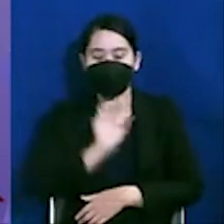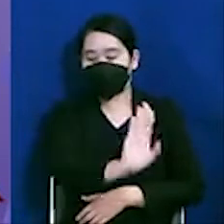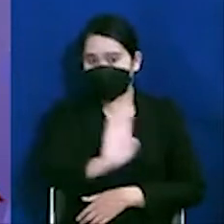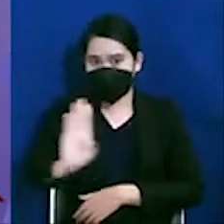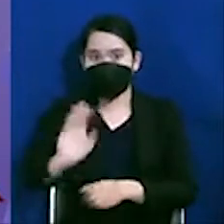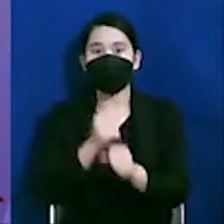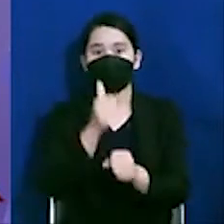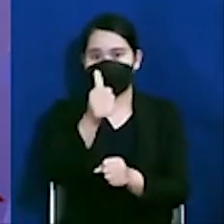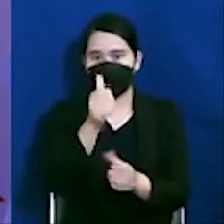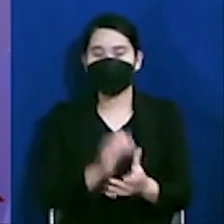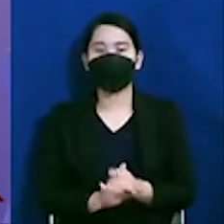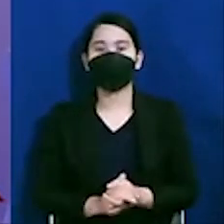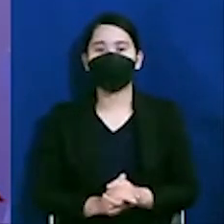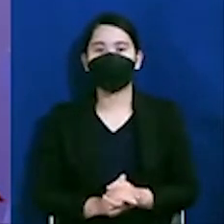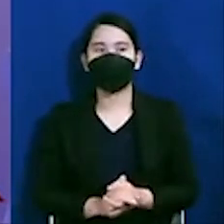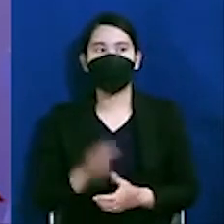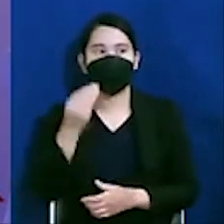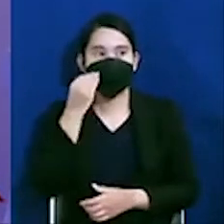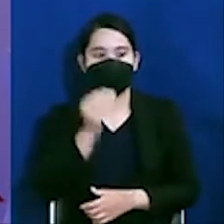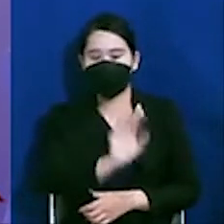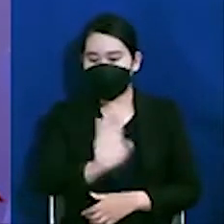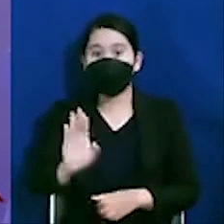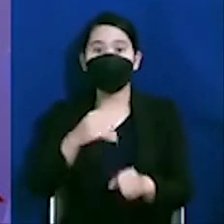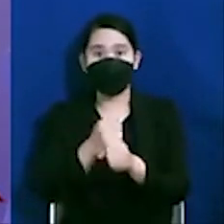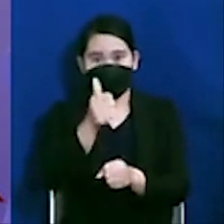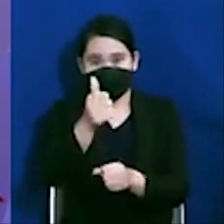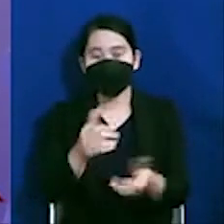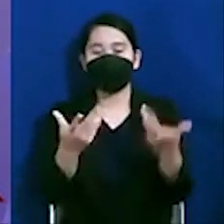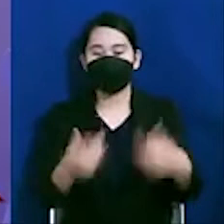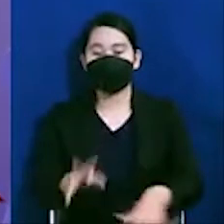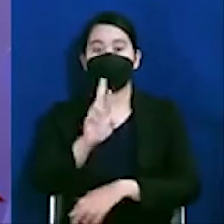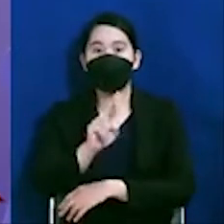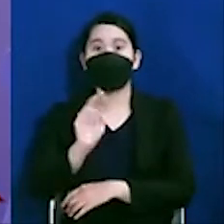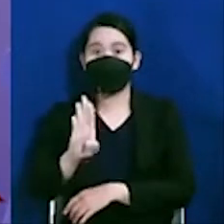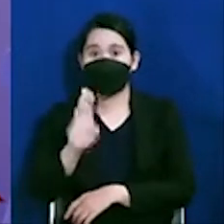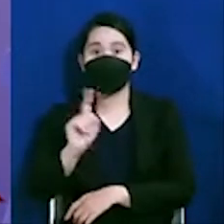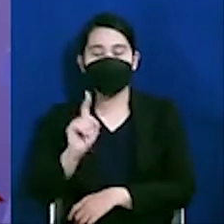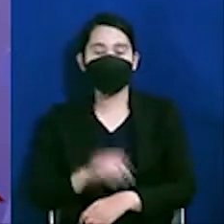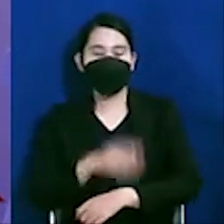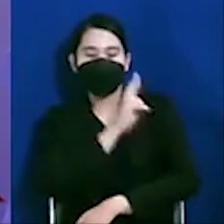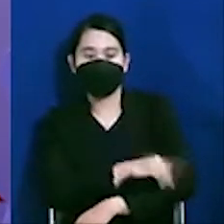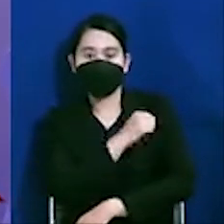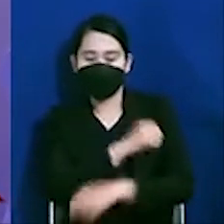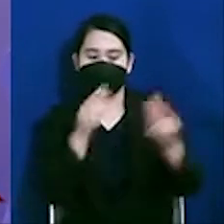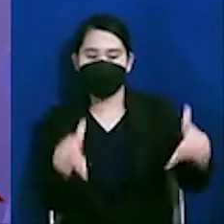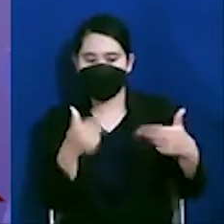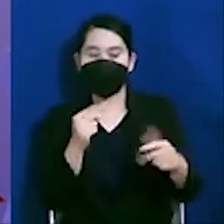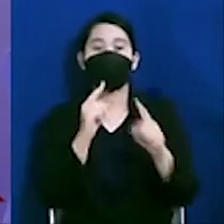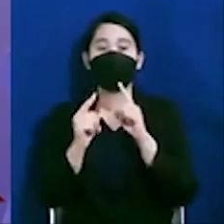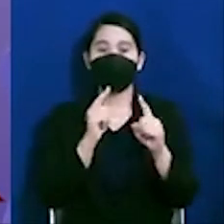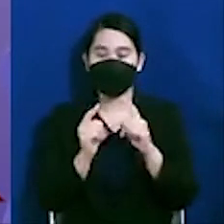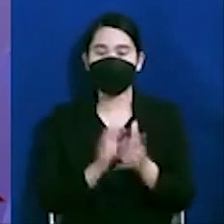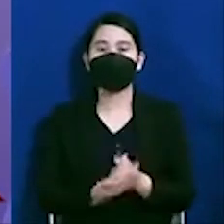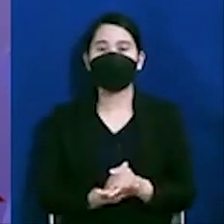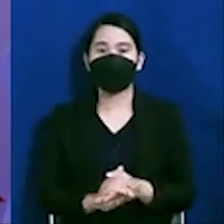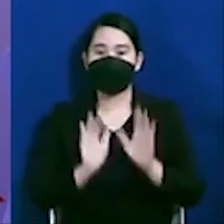นะครับคือไปอยู่พักรักษาตัวที่บ้านได้แล้วก็เราใช้ระบบติดตามของสารที่บ้านนะครับฉันอยากให้เราสาน